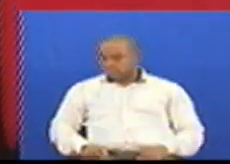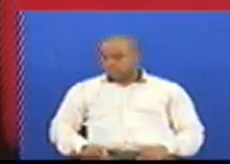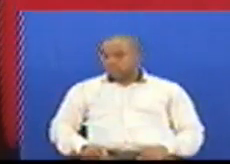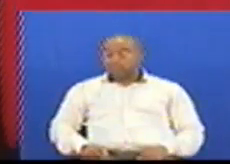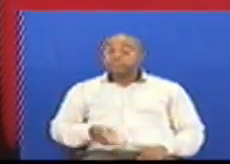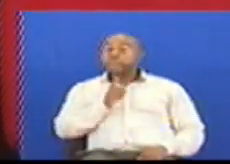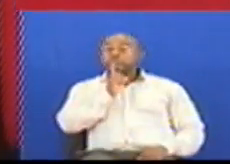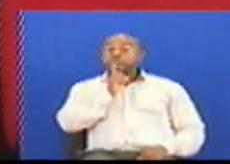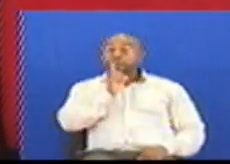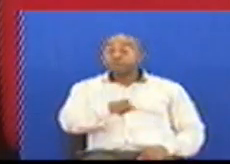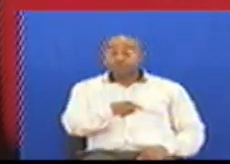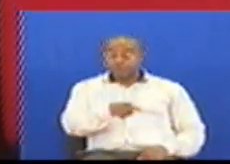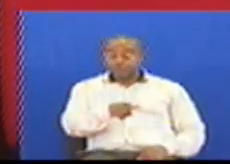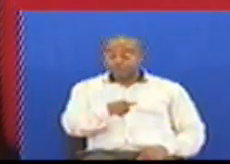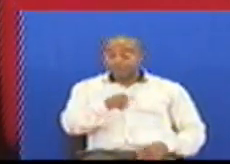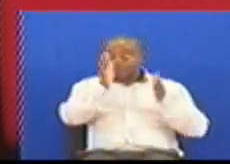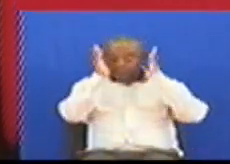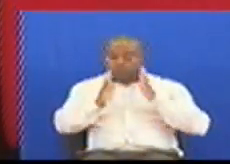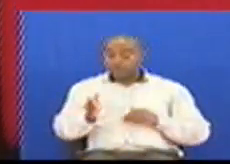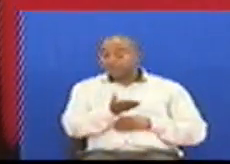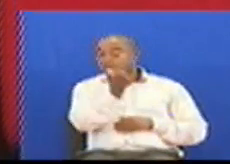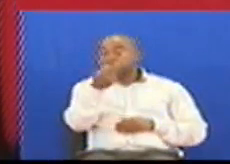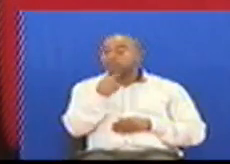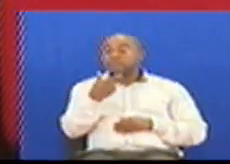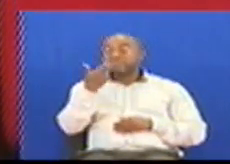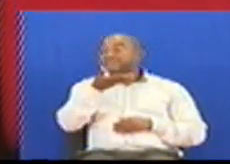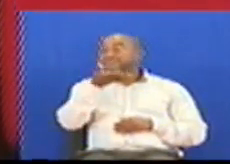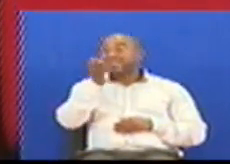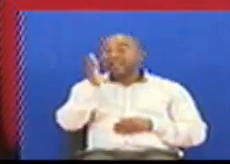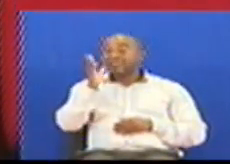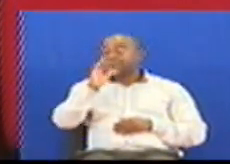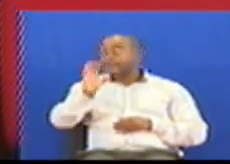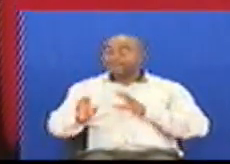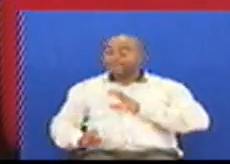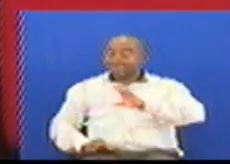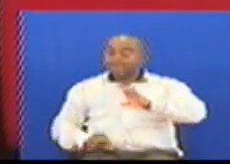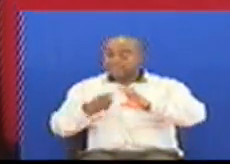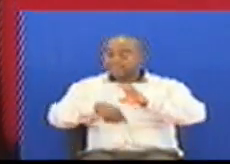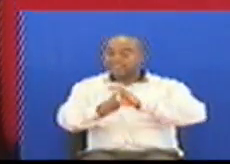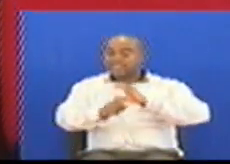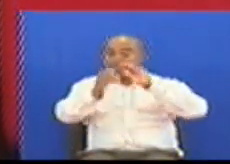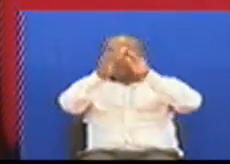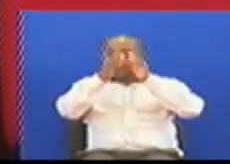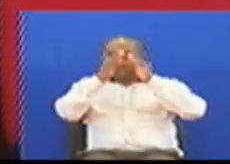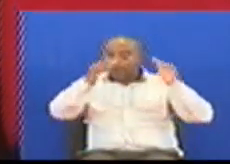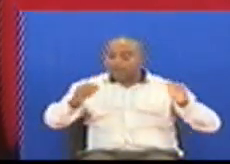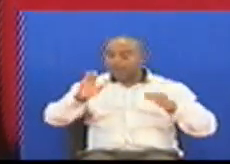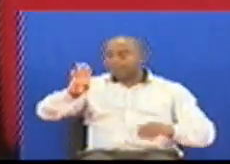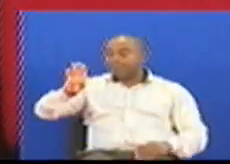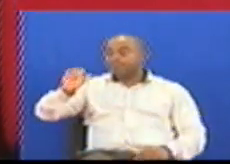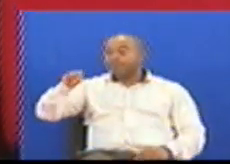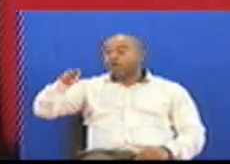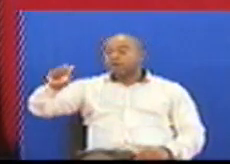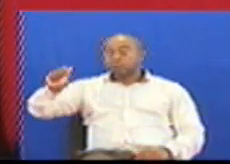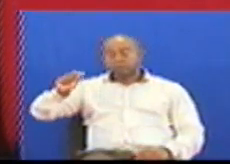kwamba serikali haijatoa fedha kwenye maboma. Lakini jimbo langu mheshimiwa naibu